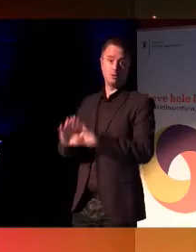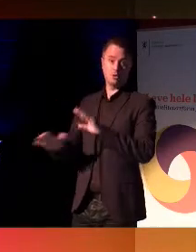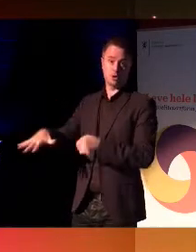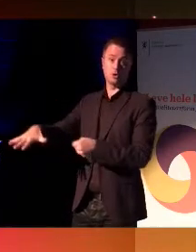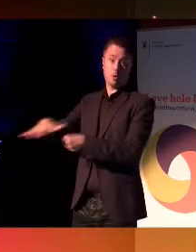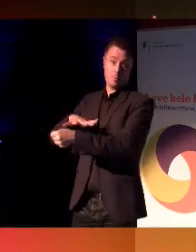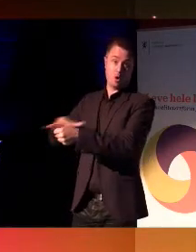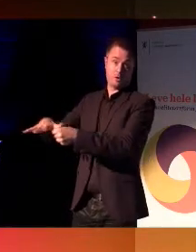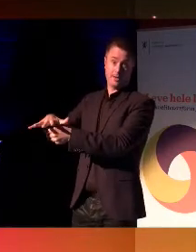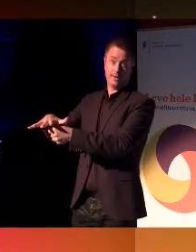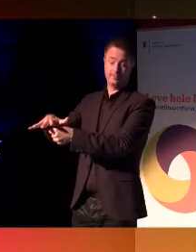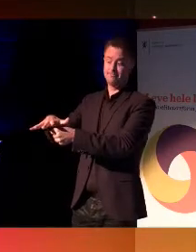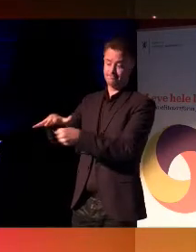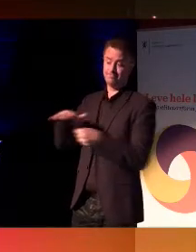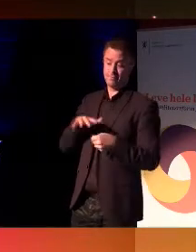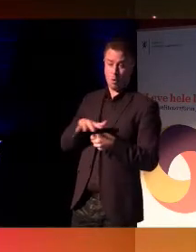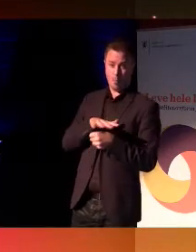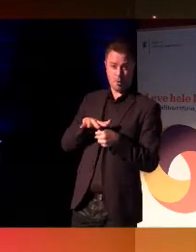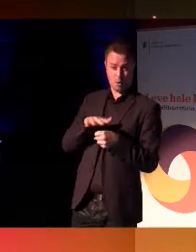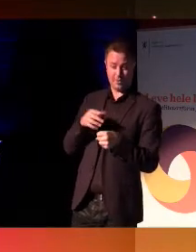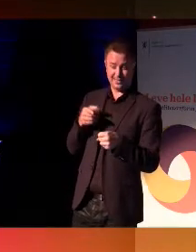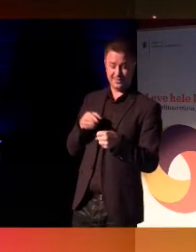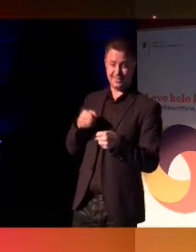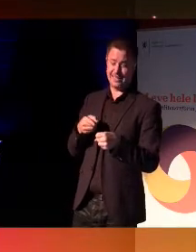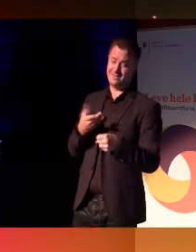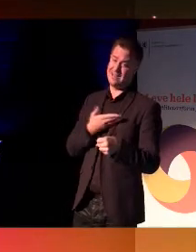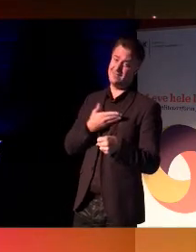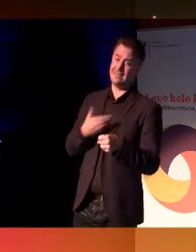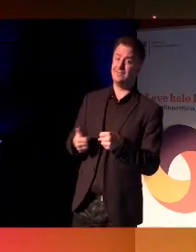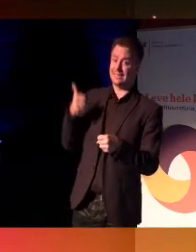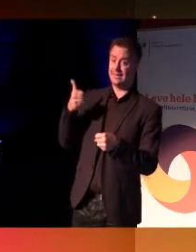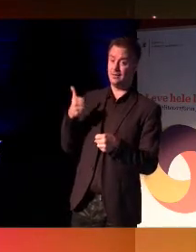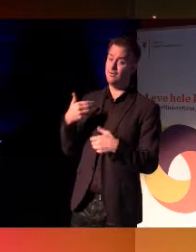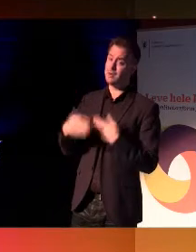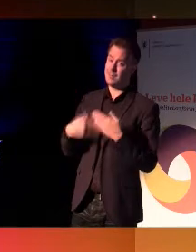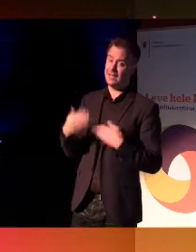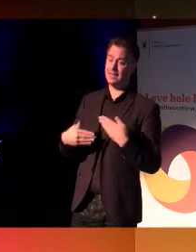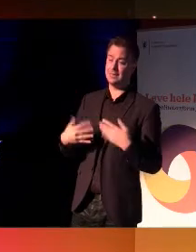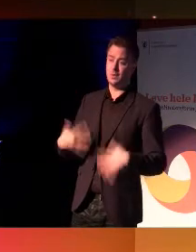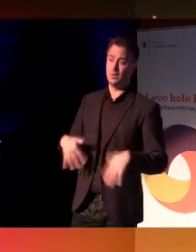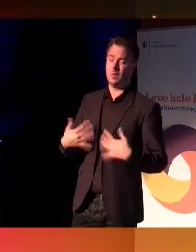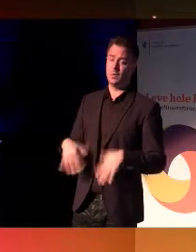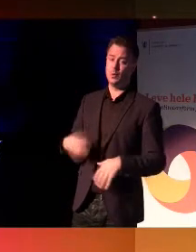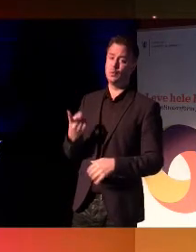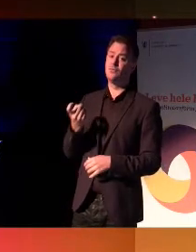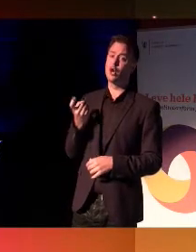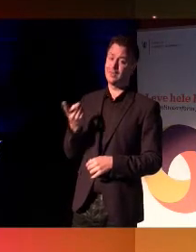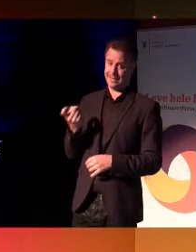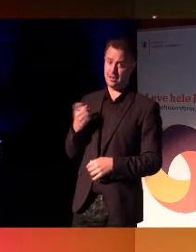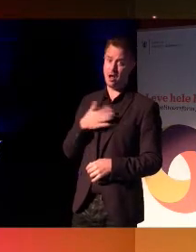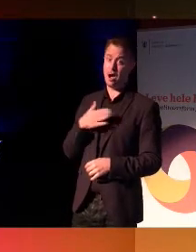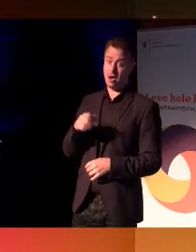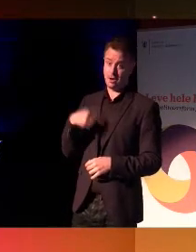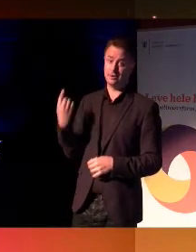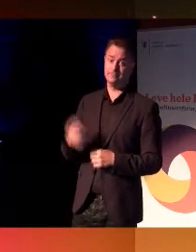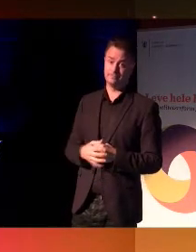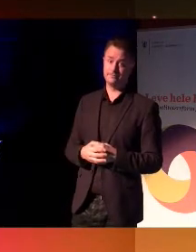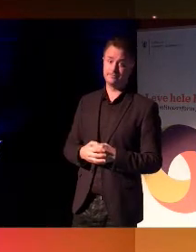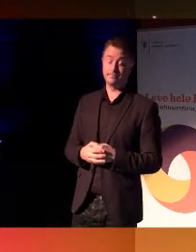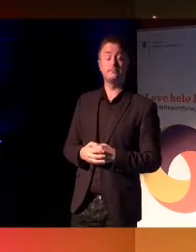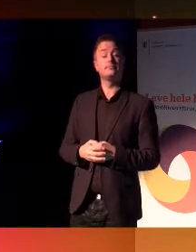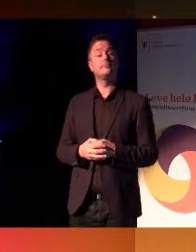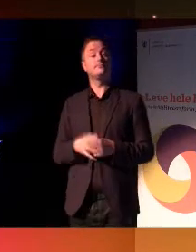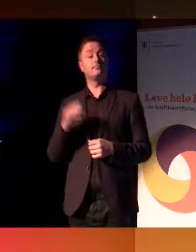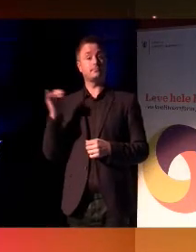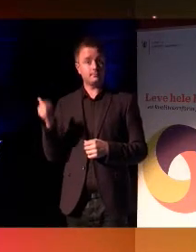område som viktig, og hvor det fremdeles store utfordringer. Så kan man si da, ja, når vi